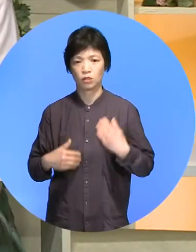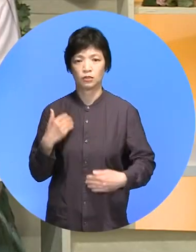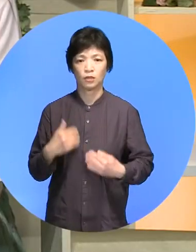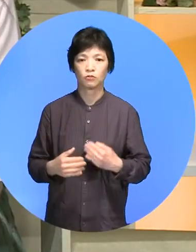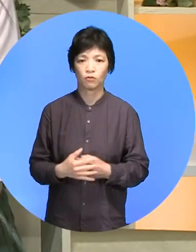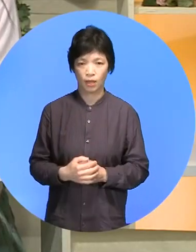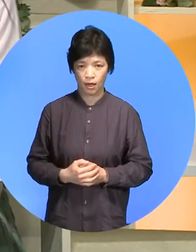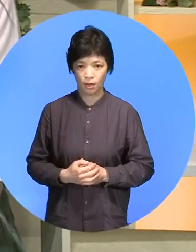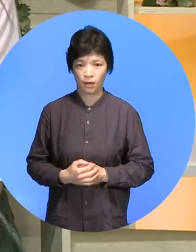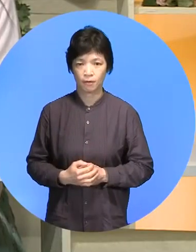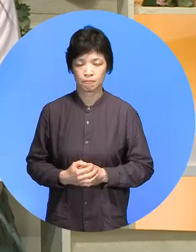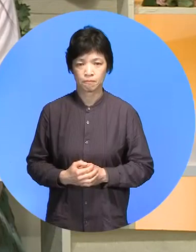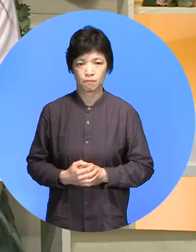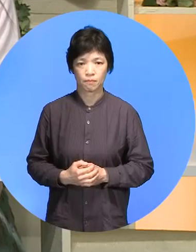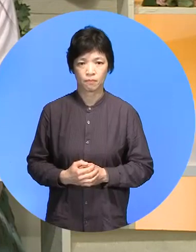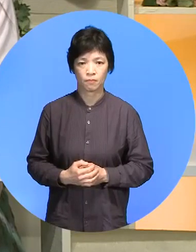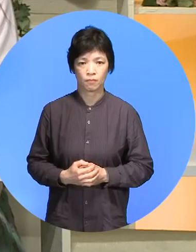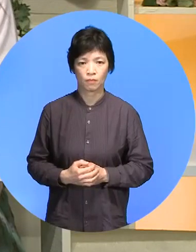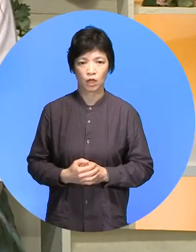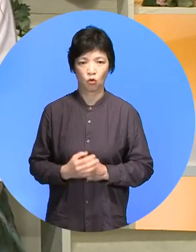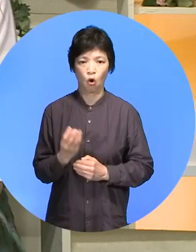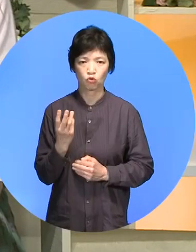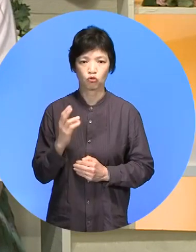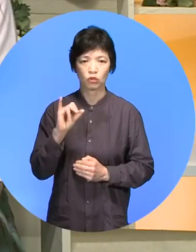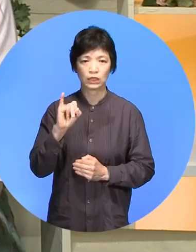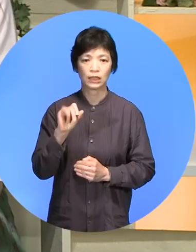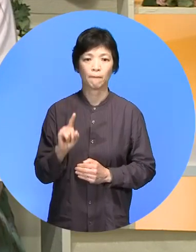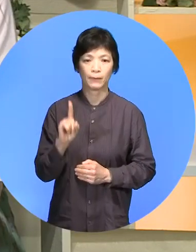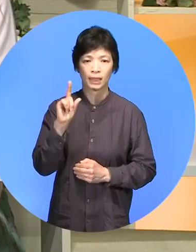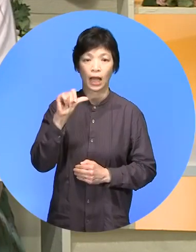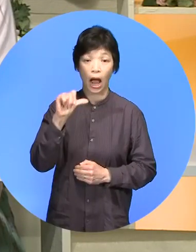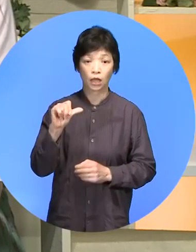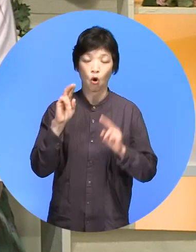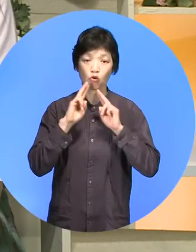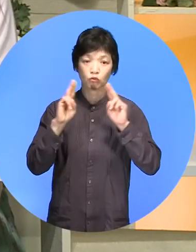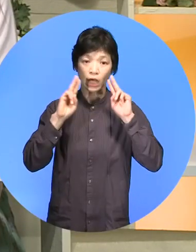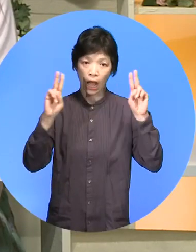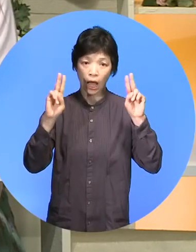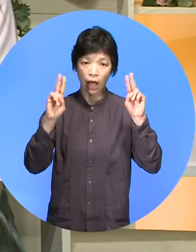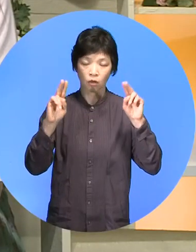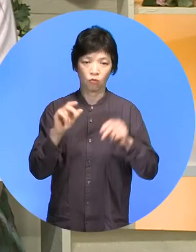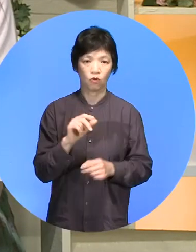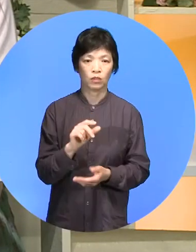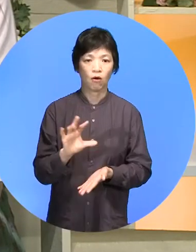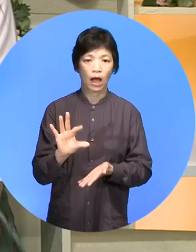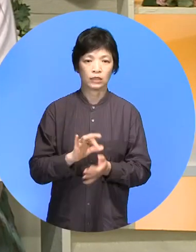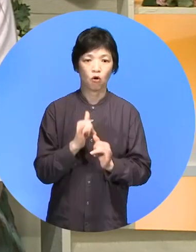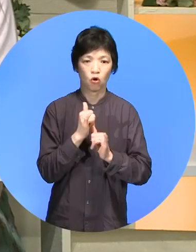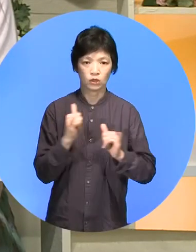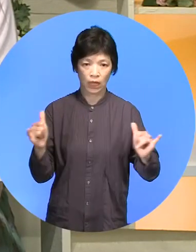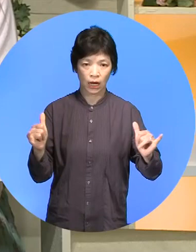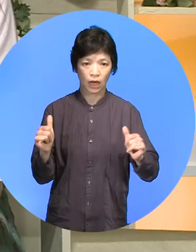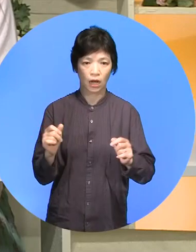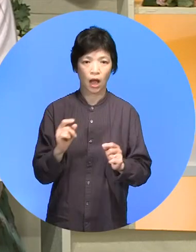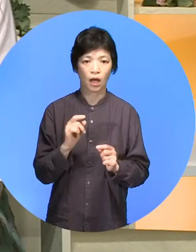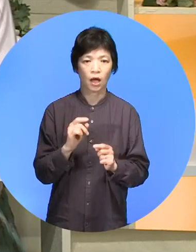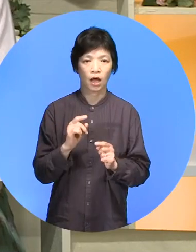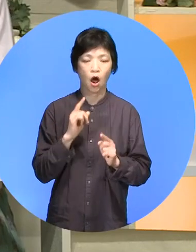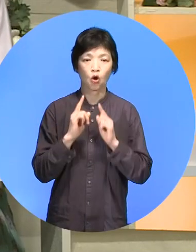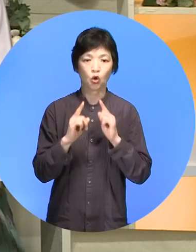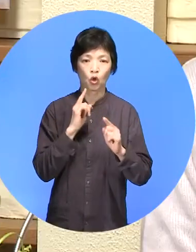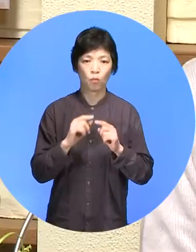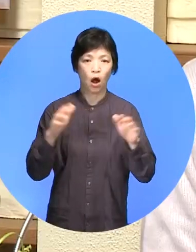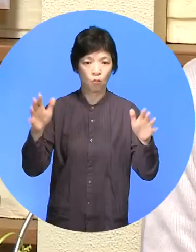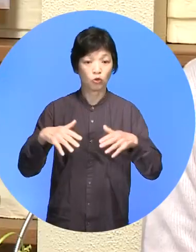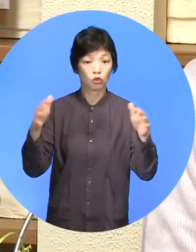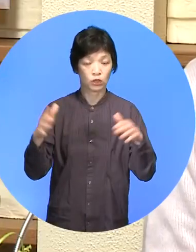きいです、本当にね。あとあのユーピアの歌ってありましたけれどもね、あれはあの利用者の方から言葉を募集して歌詞になっているということで、